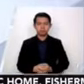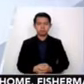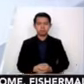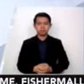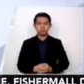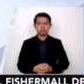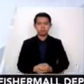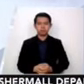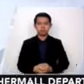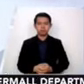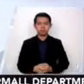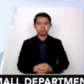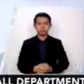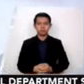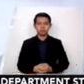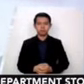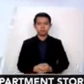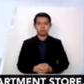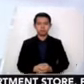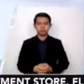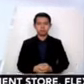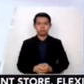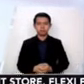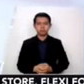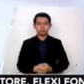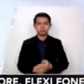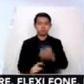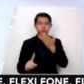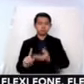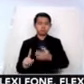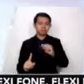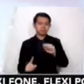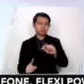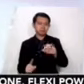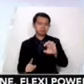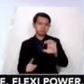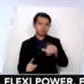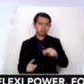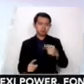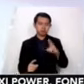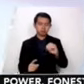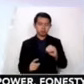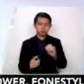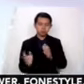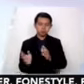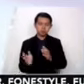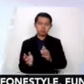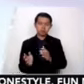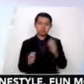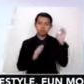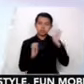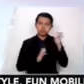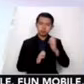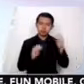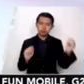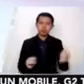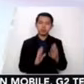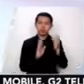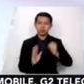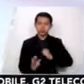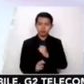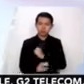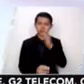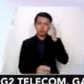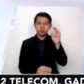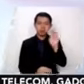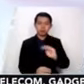Inaasahang haharap si dismissed Banban Mayor Alice Guo sa pagdinig ng Senado sa Lunes matapos aprobahan ng Korte sa